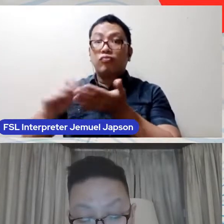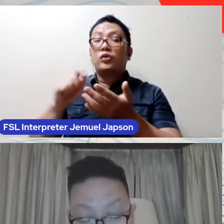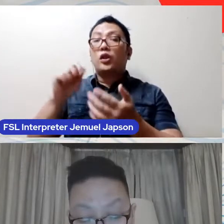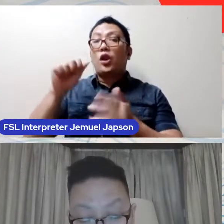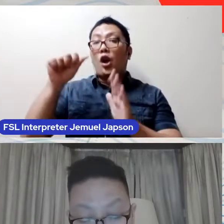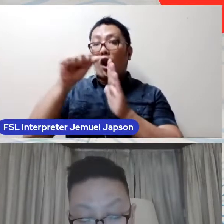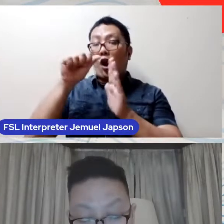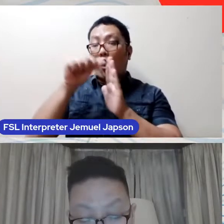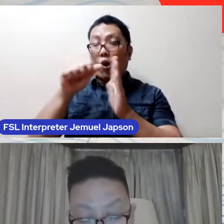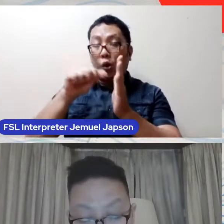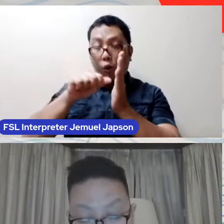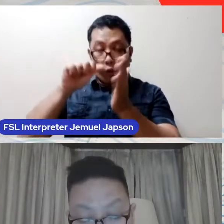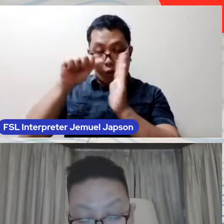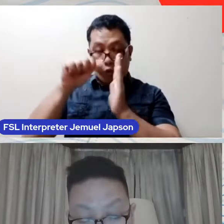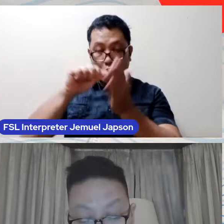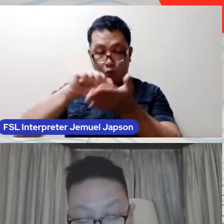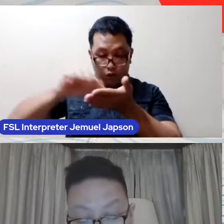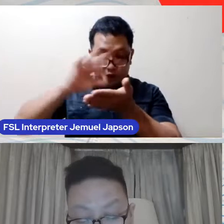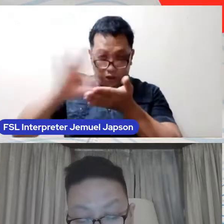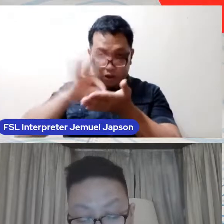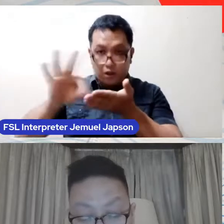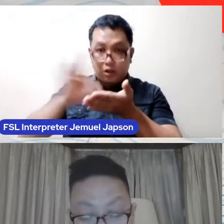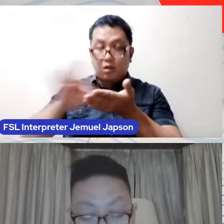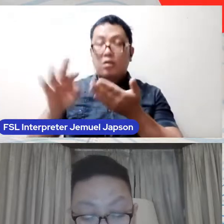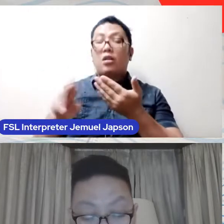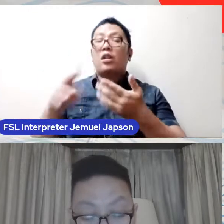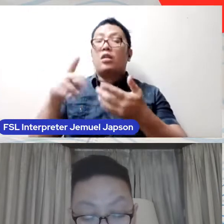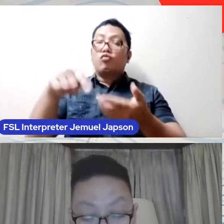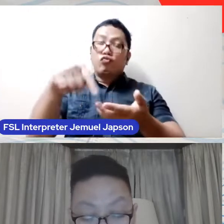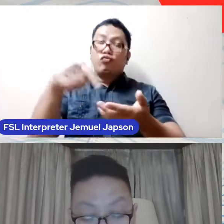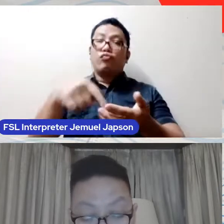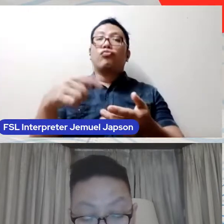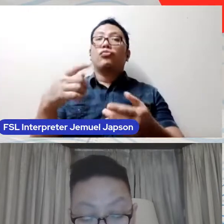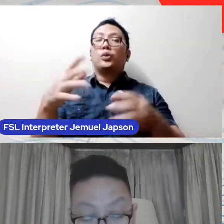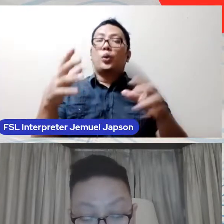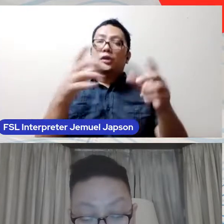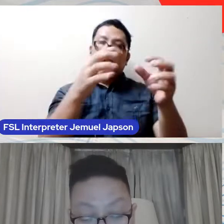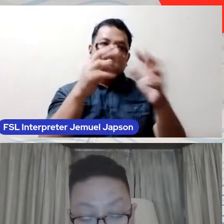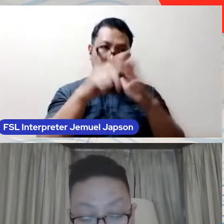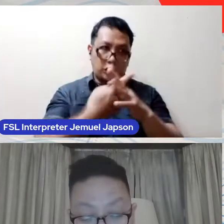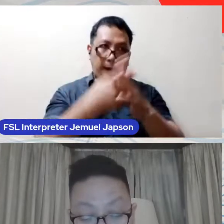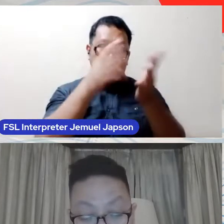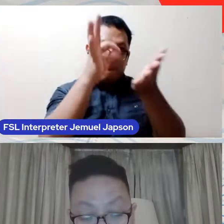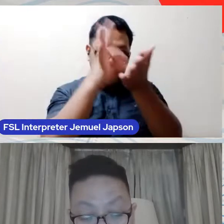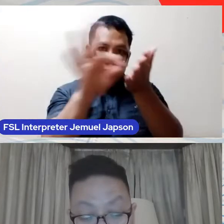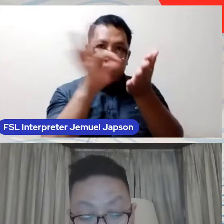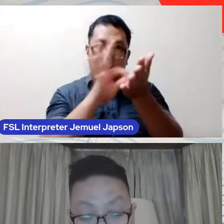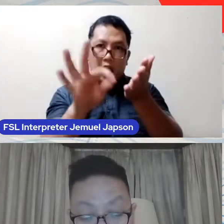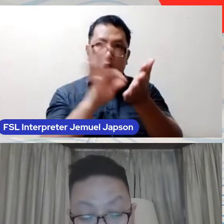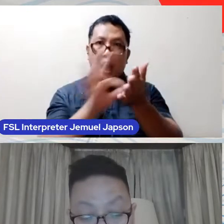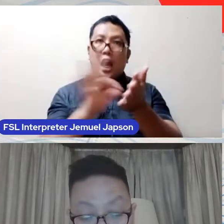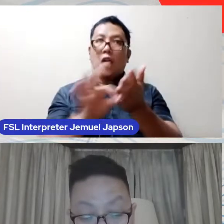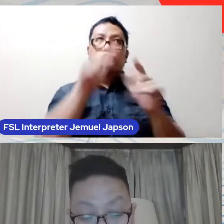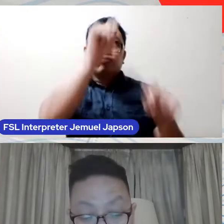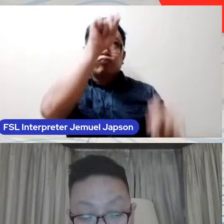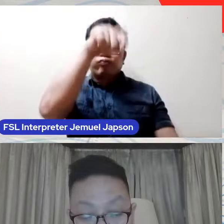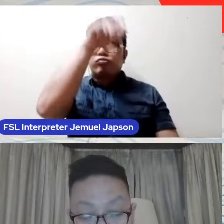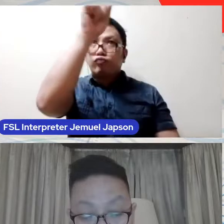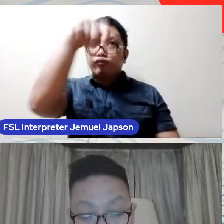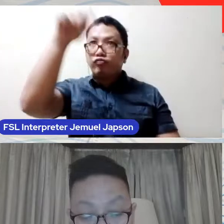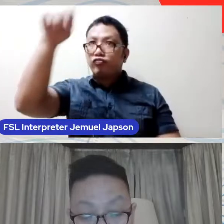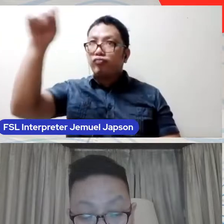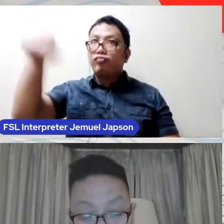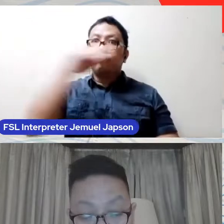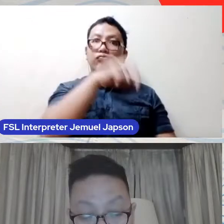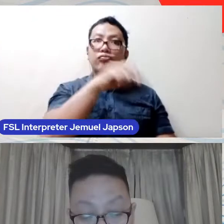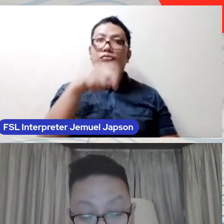member sa tally board, sila po naman ay mag-uumpisa na magtally. So, siguro, pag tiningnan niyo po yung mga forms, nakaklasify din